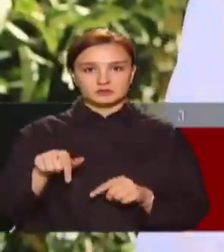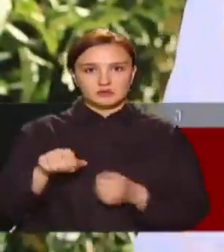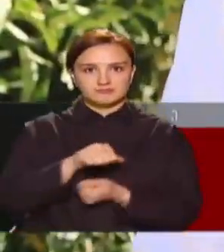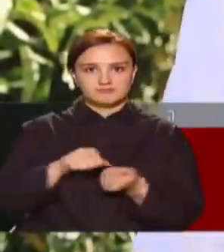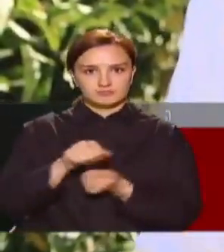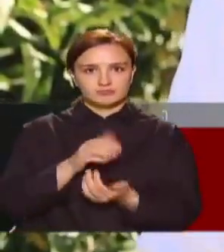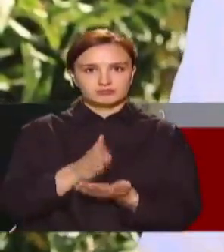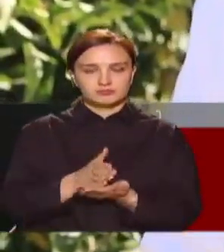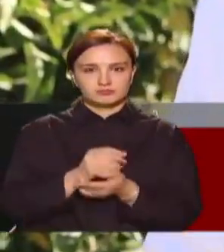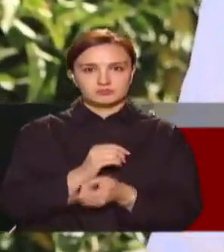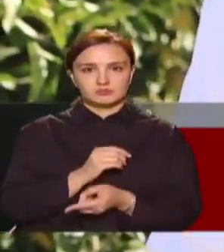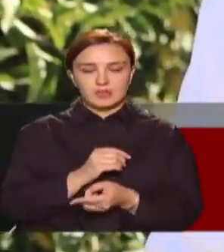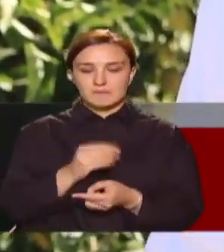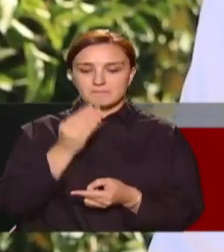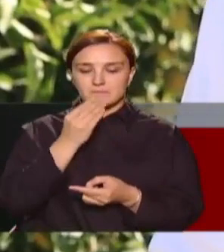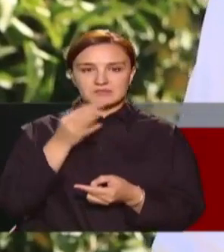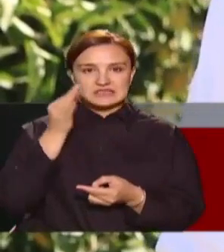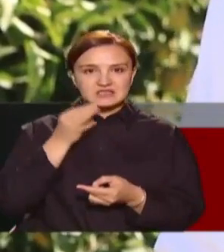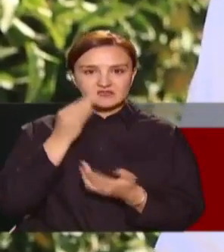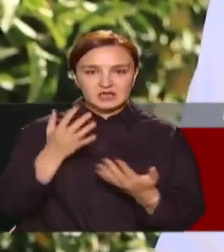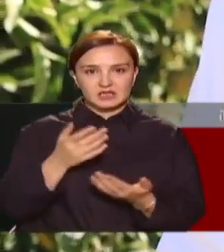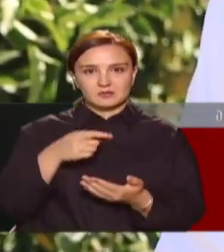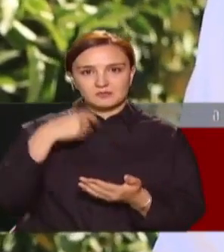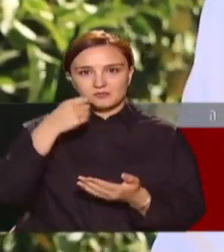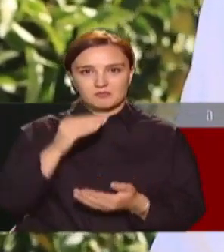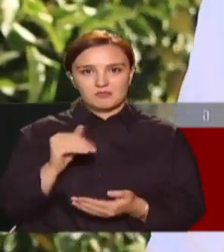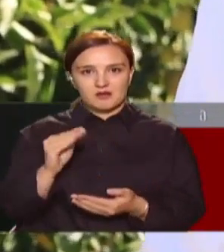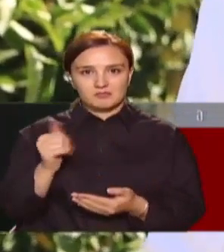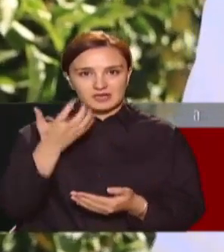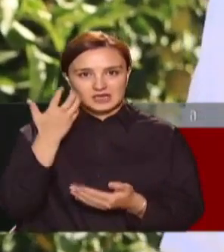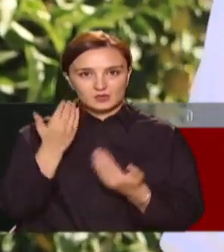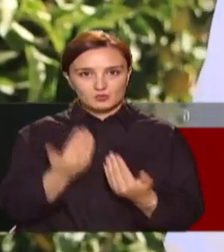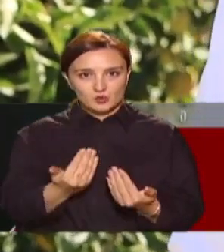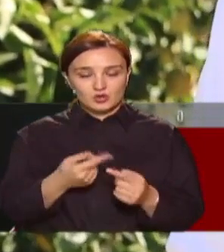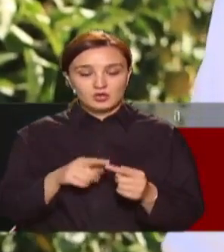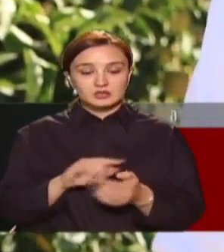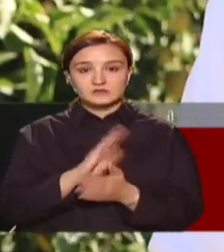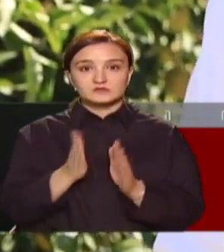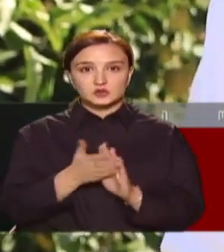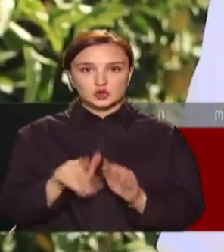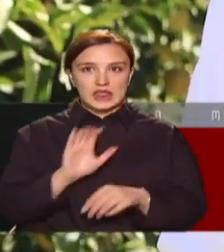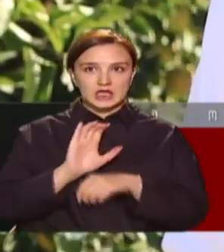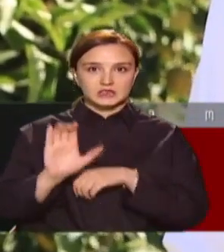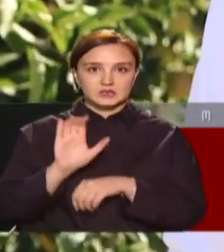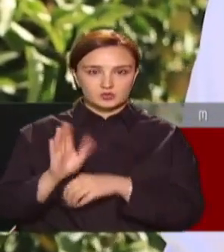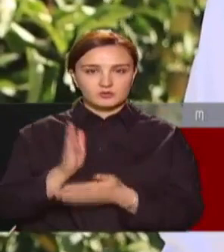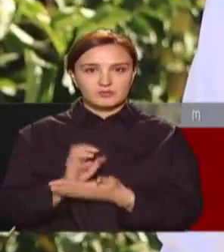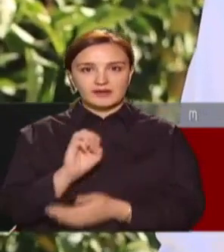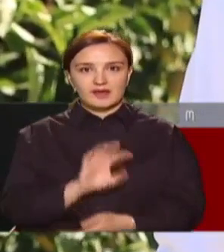atsarmoebs produktsias tsvenebs khelpapebs da am produktsis didi natsili gadis eksportze matcheris